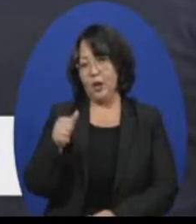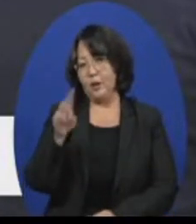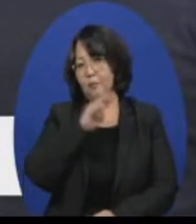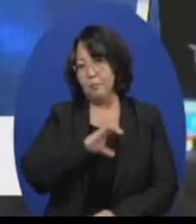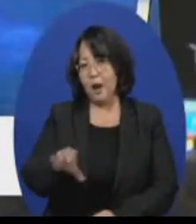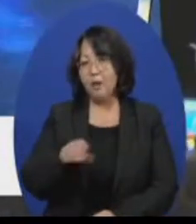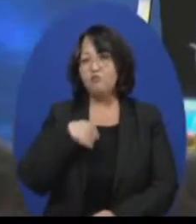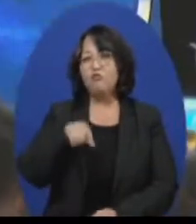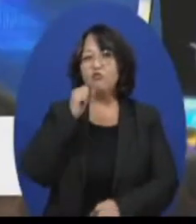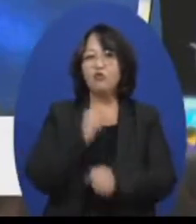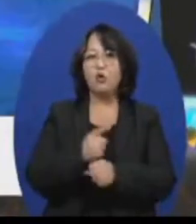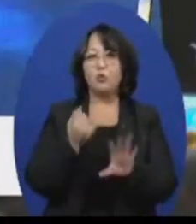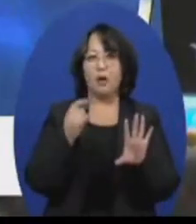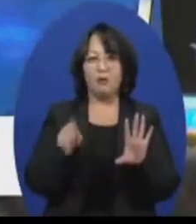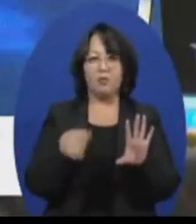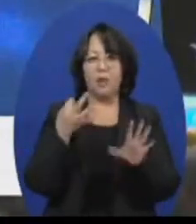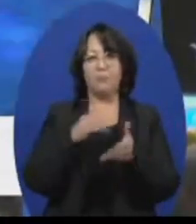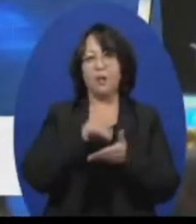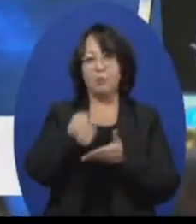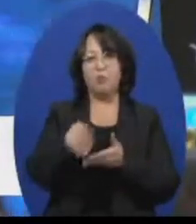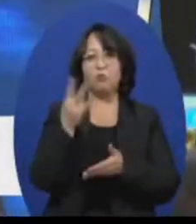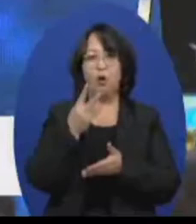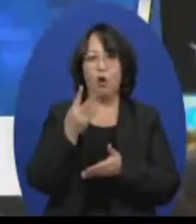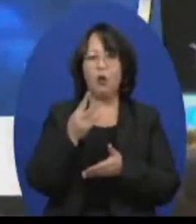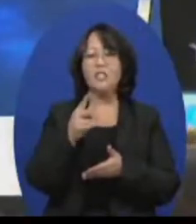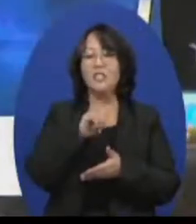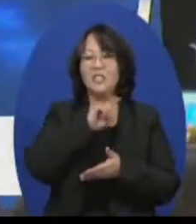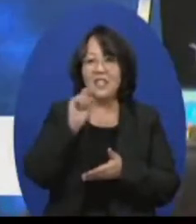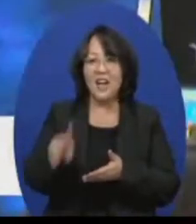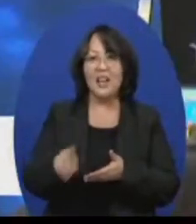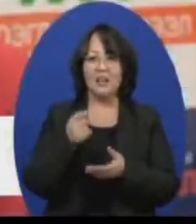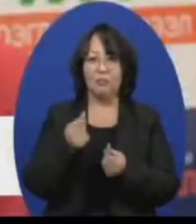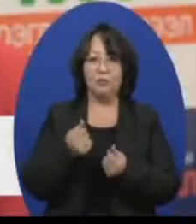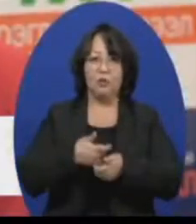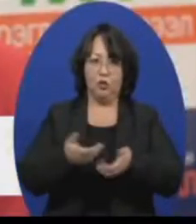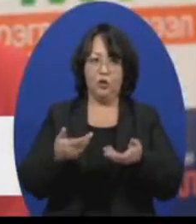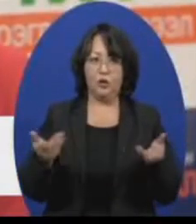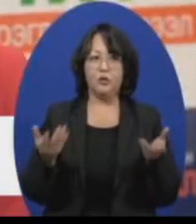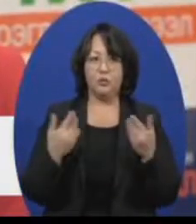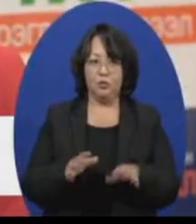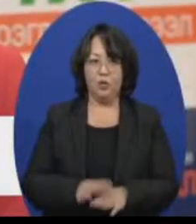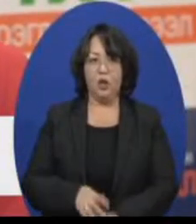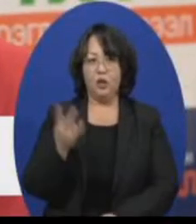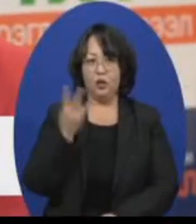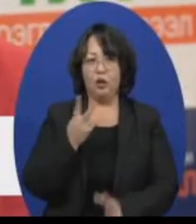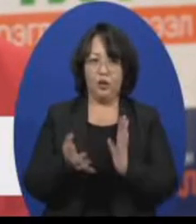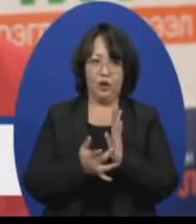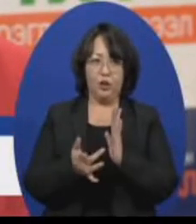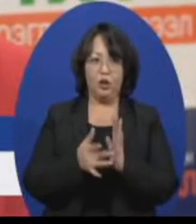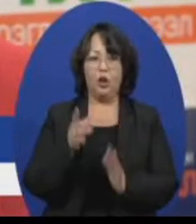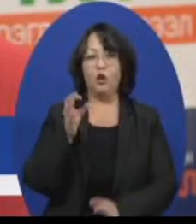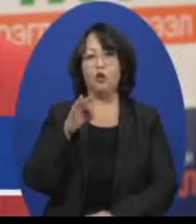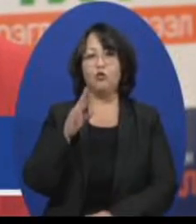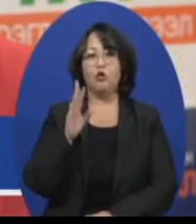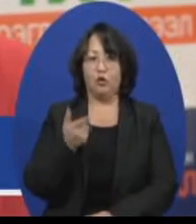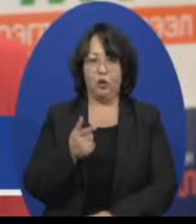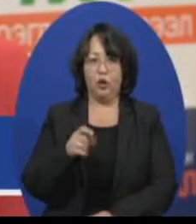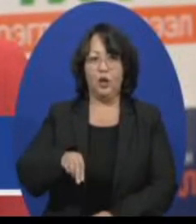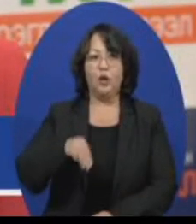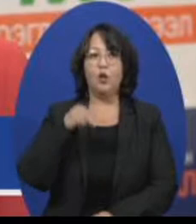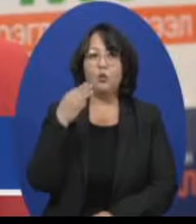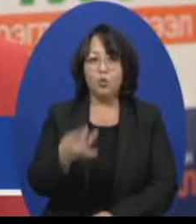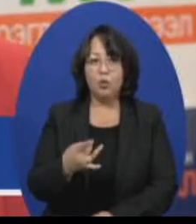нэгж байгуулахад 6.8 тэрбум төгрөгийн ногоон зээл олгосон байна. Ногоон технологи өдөрлөг маань зөвхөн